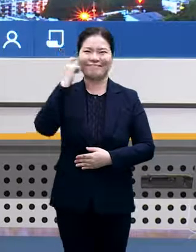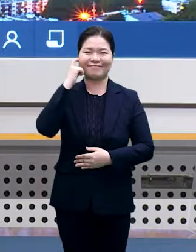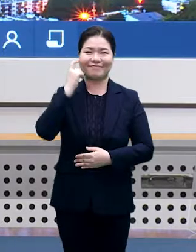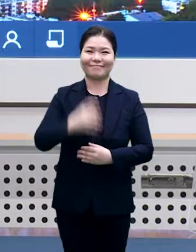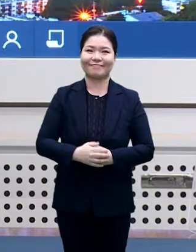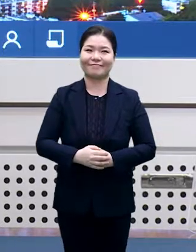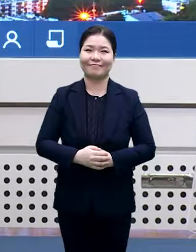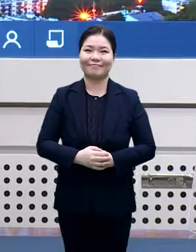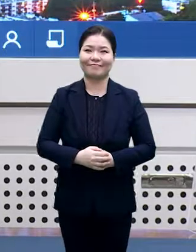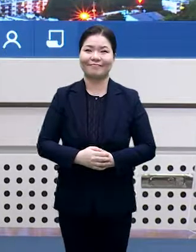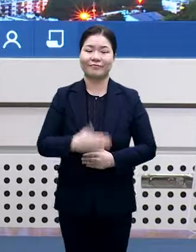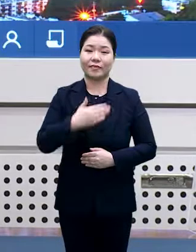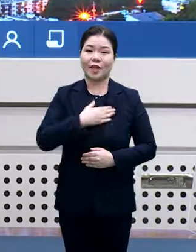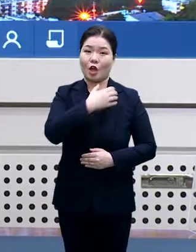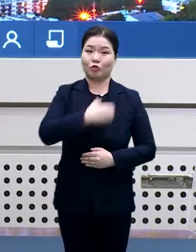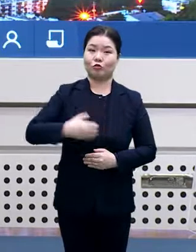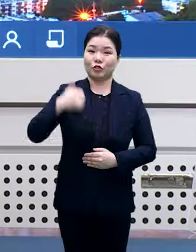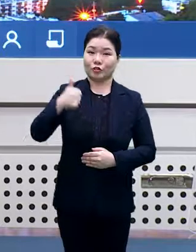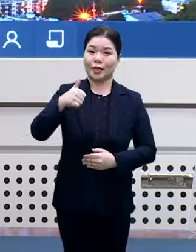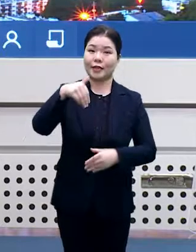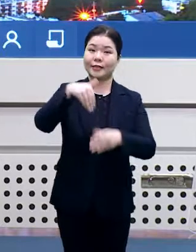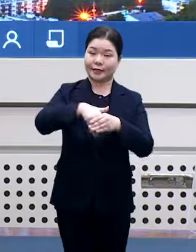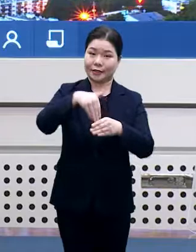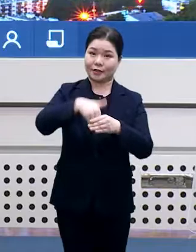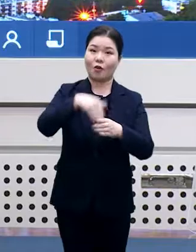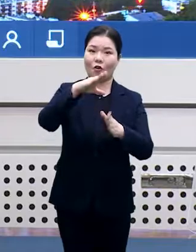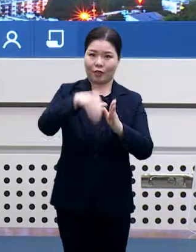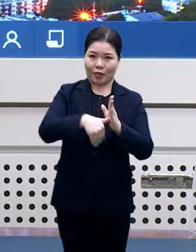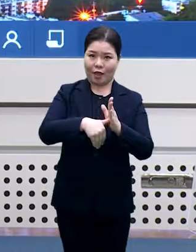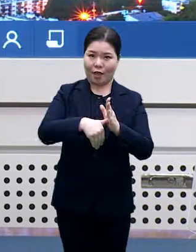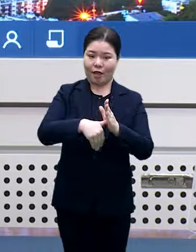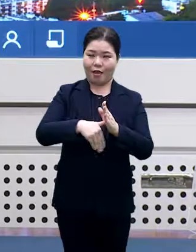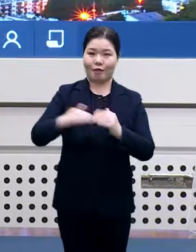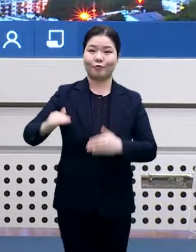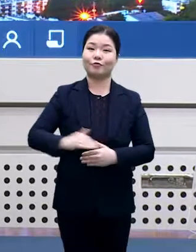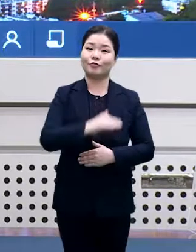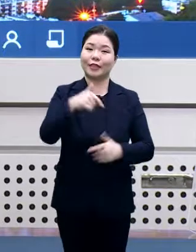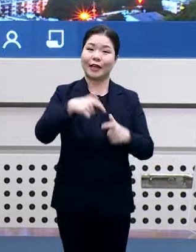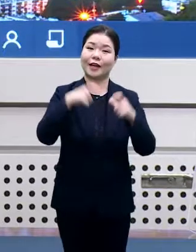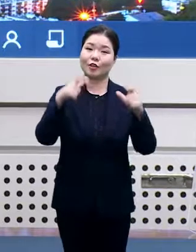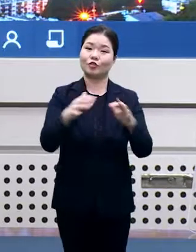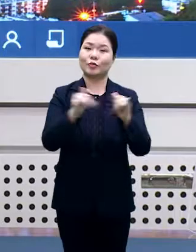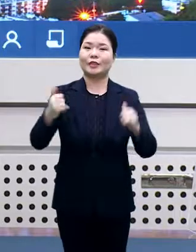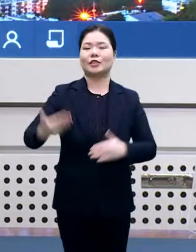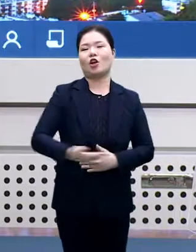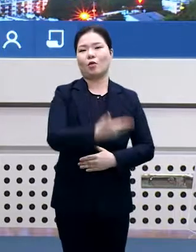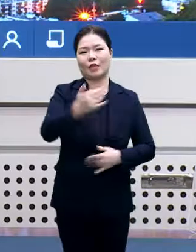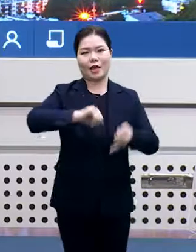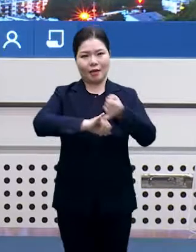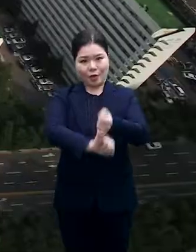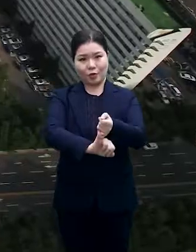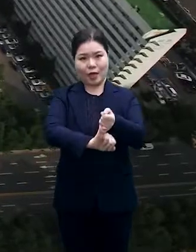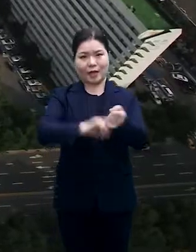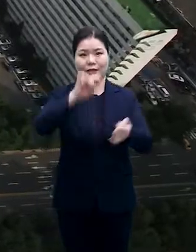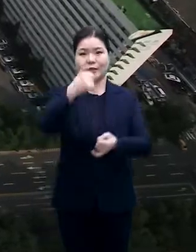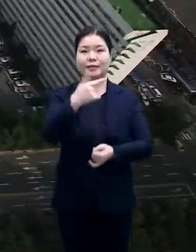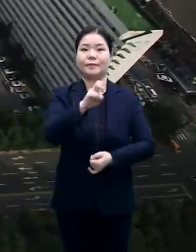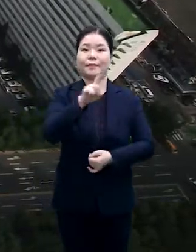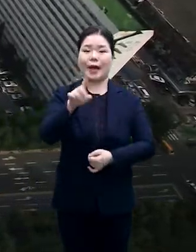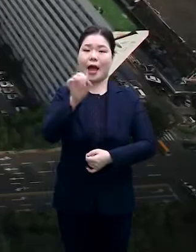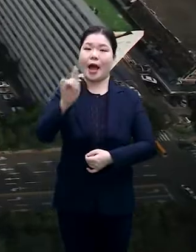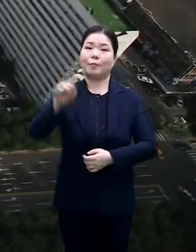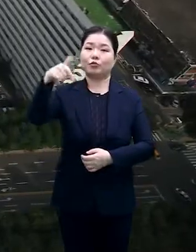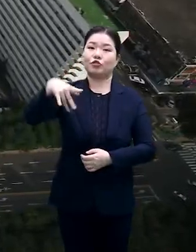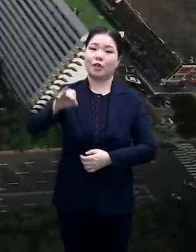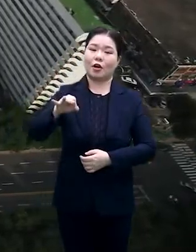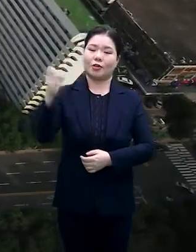생각합니다. 제가 구청장 선거 때 우리 주민들께 약속한 음마